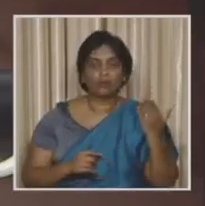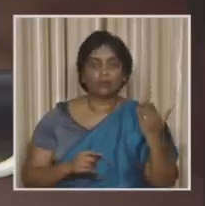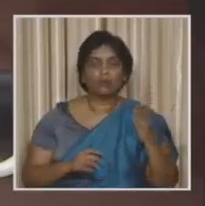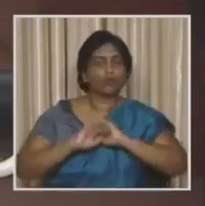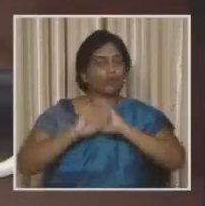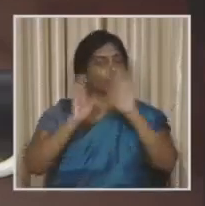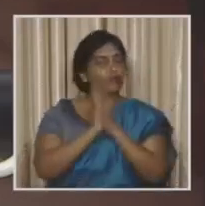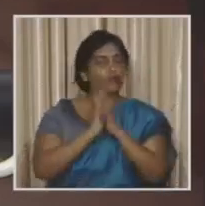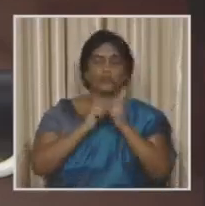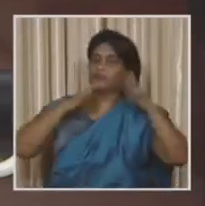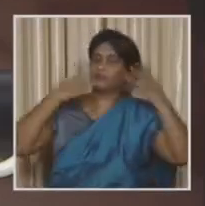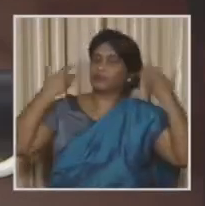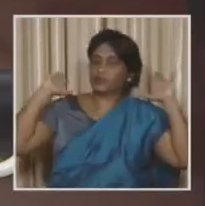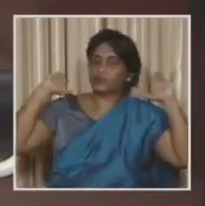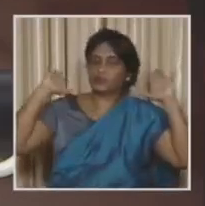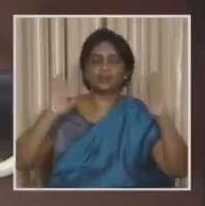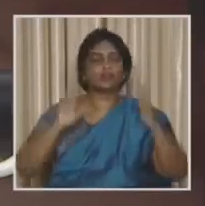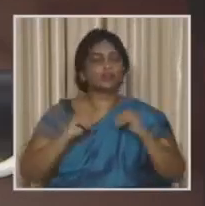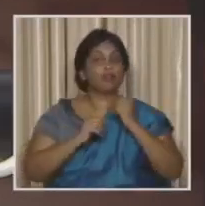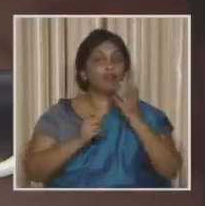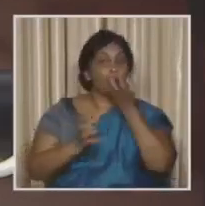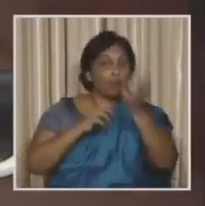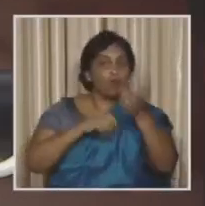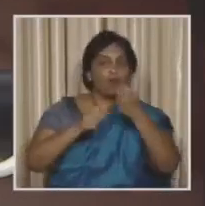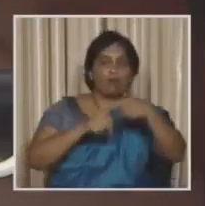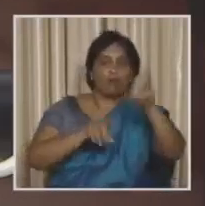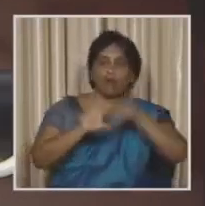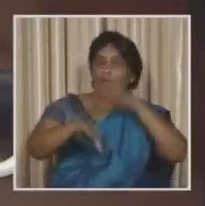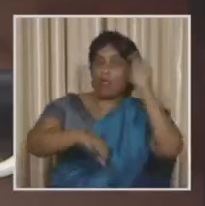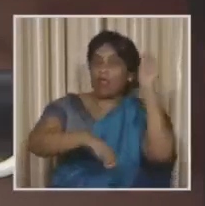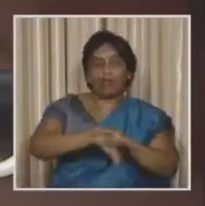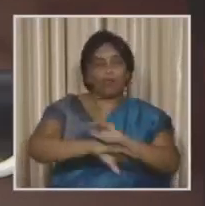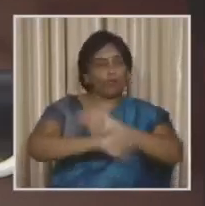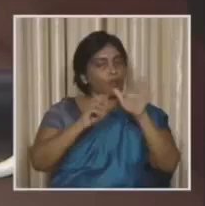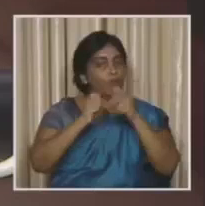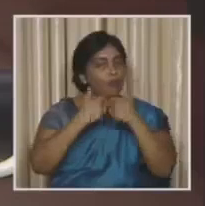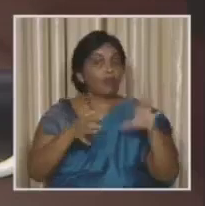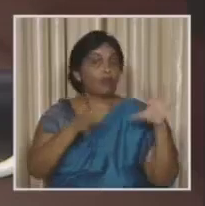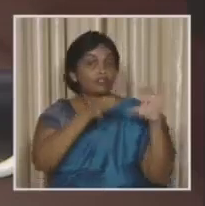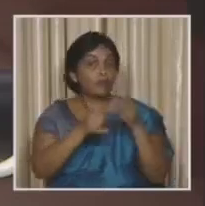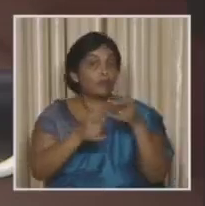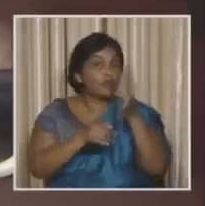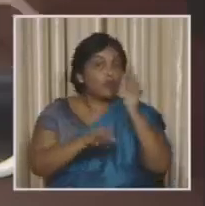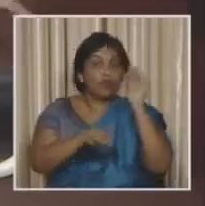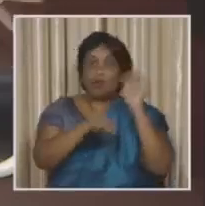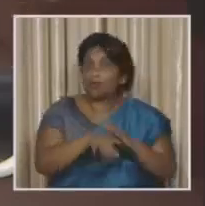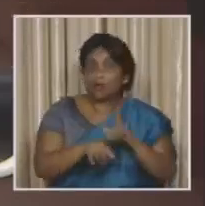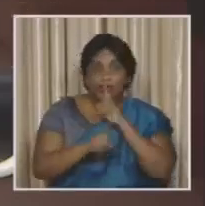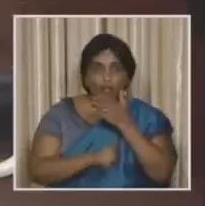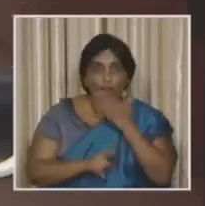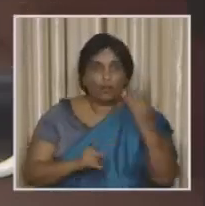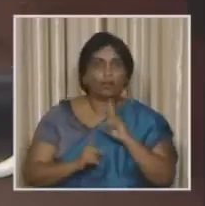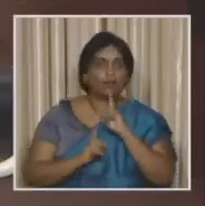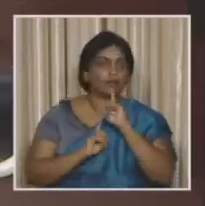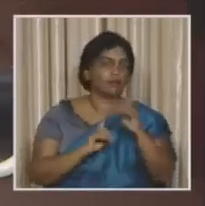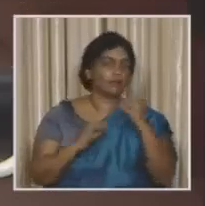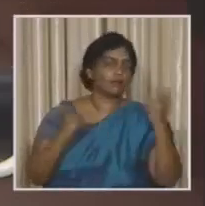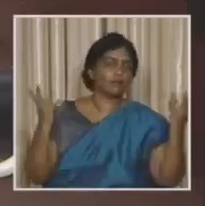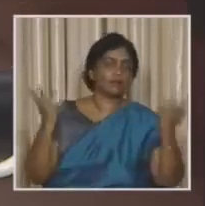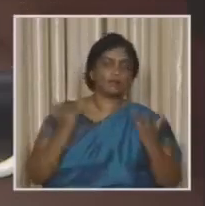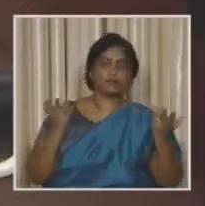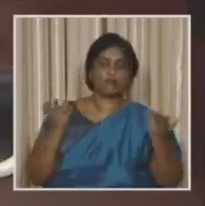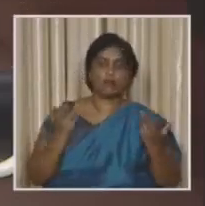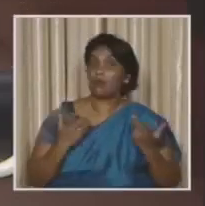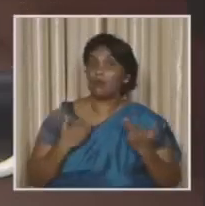nasial lah wasan, bipahar kaya ngoyak ni berai, selusum ngoyak ni berai, haulu an ngoyak ni berai, khatat kian apulu kian ande be, inang